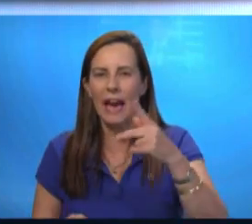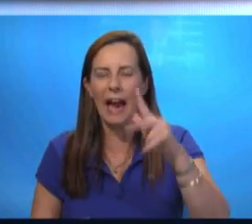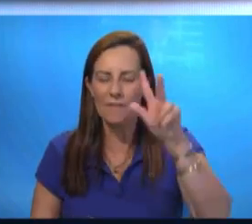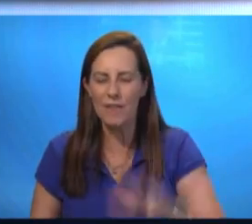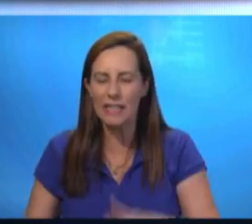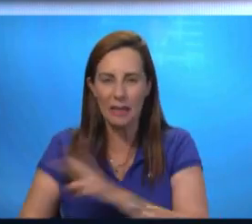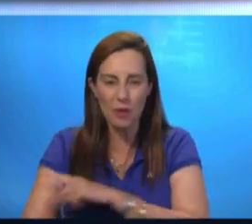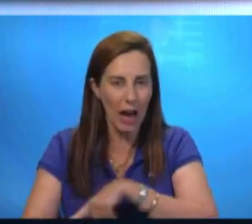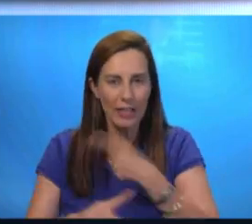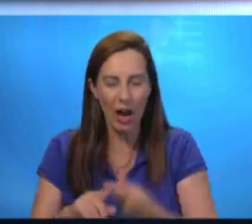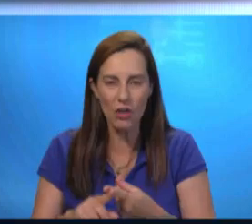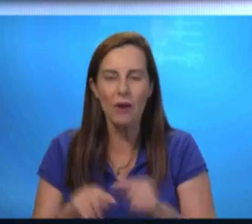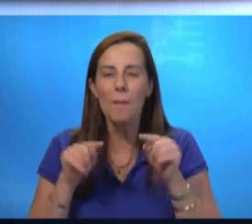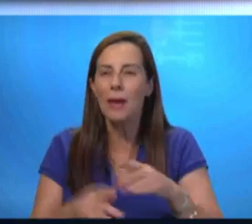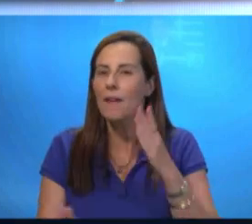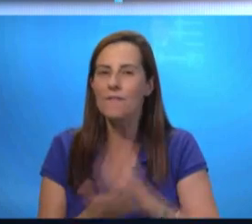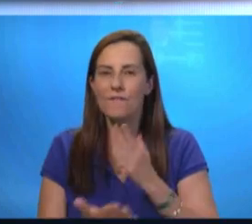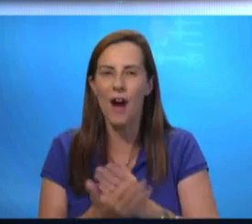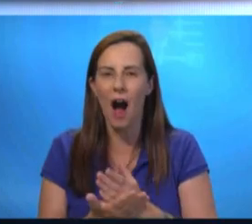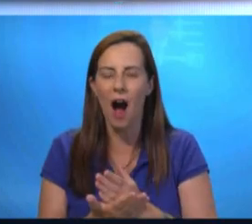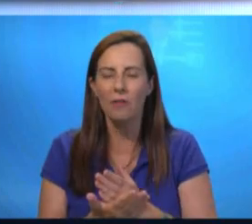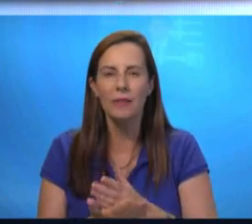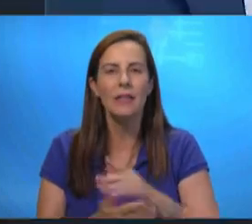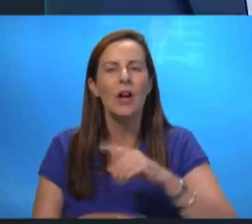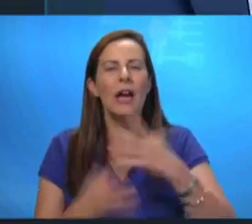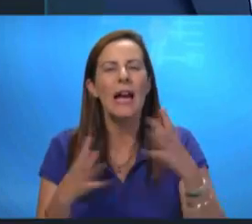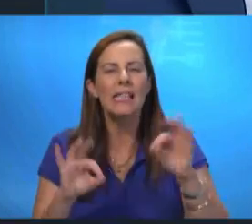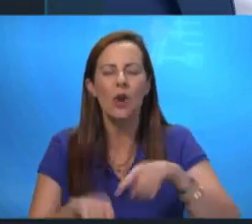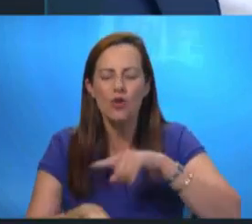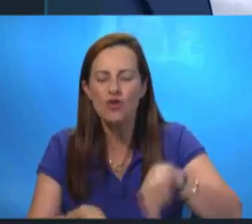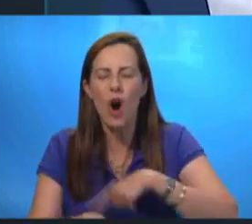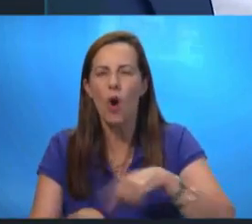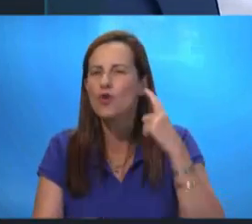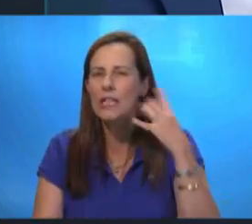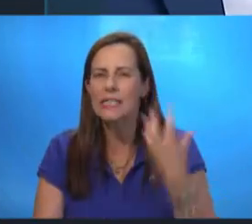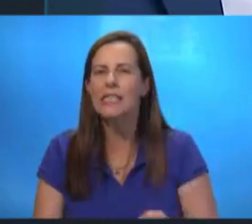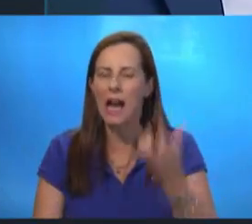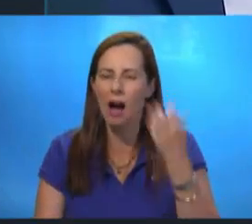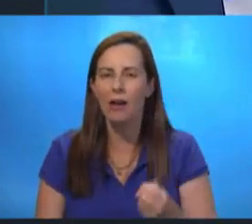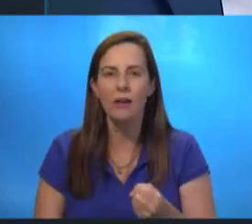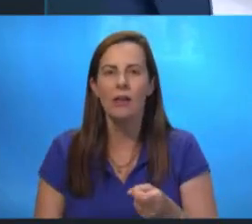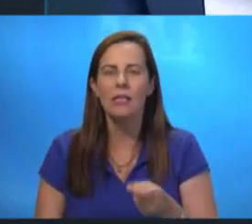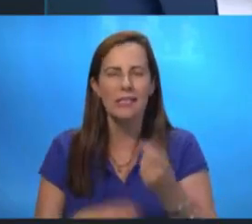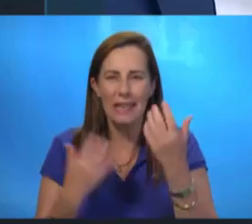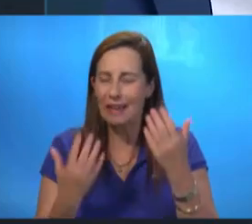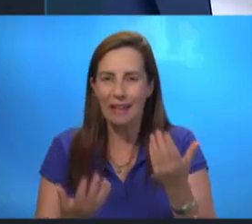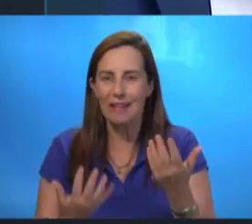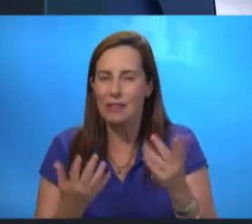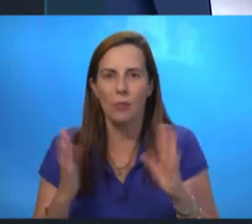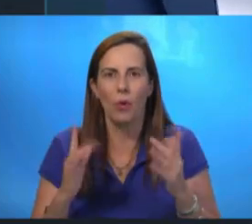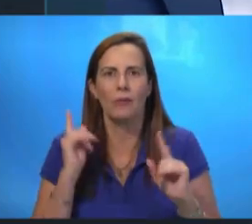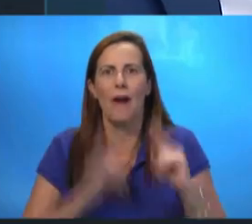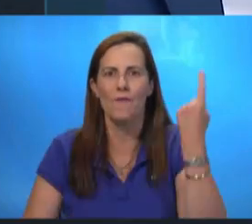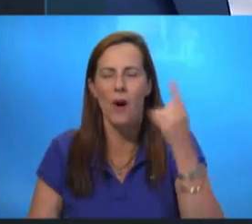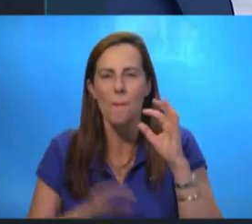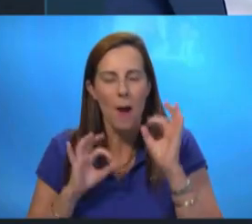עכשיו, מגיע כבר לעשרות שעות שיחה, עשרות שעות, זה כמות שנחשבת גדולה מאוד, ממש התגירה